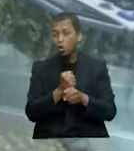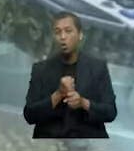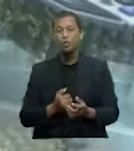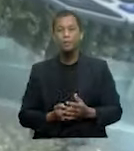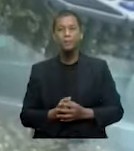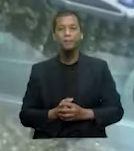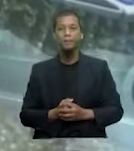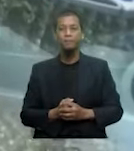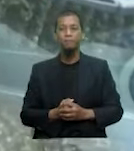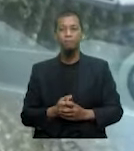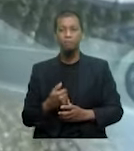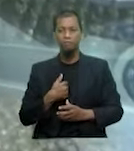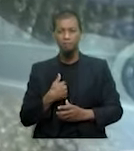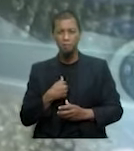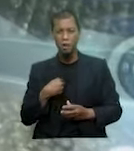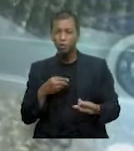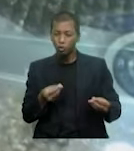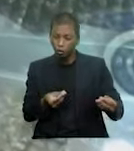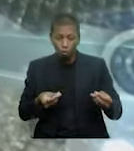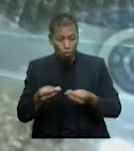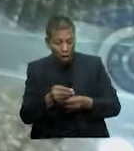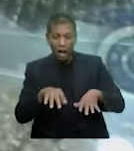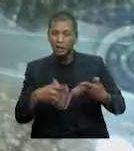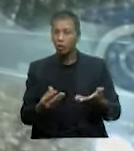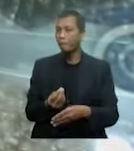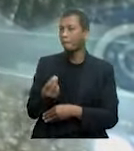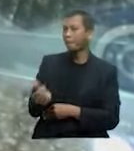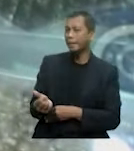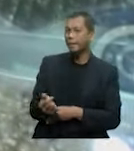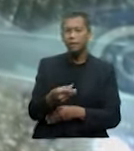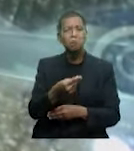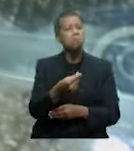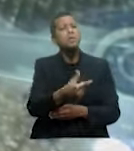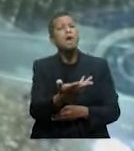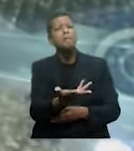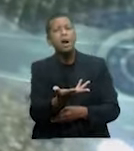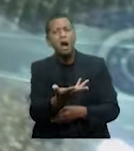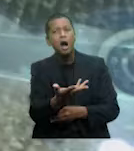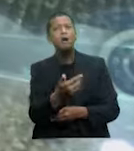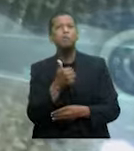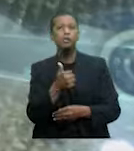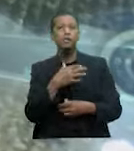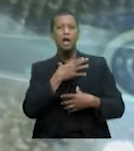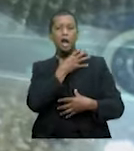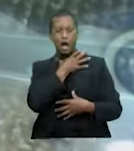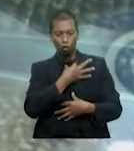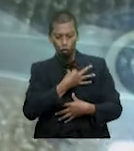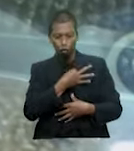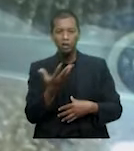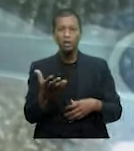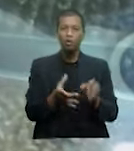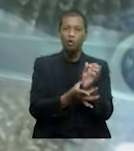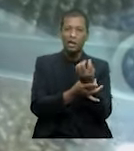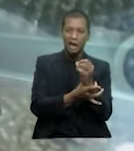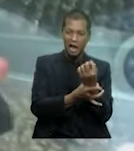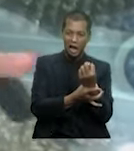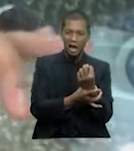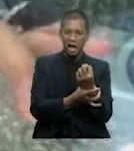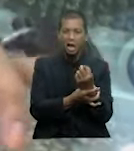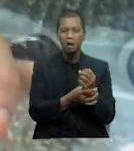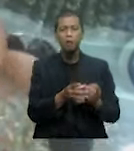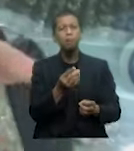Tuker sama beli ya? Iya. Tadi apa Mbak yang dibeli? Beli kalung sama gelang. Mbak ini kenapa kok baru beli